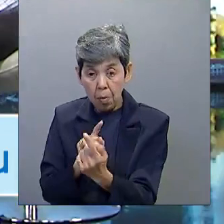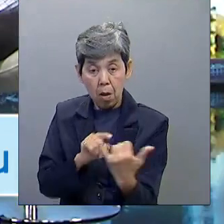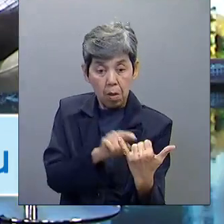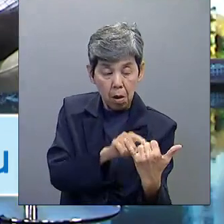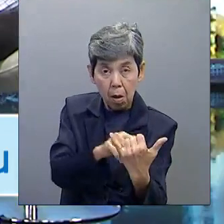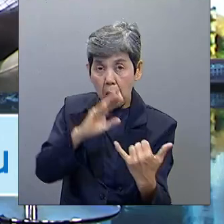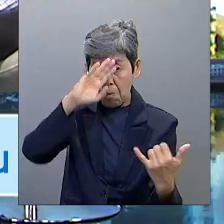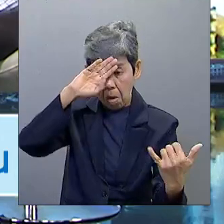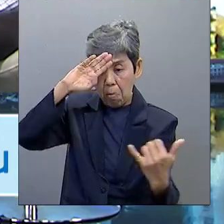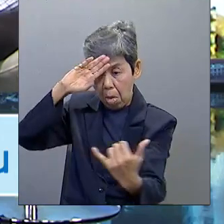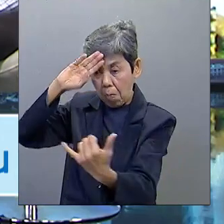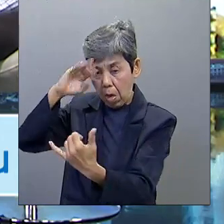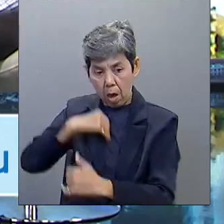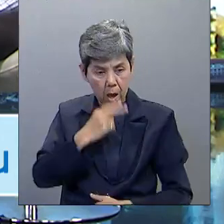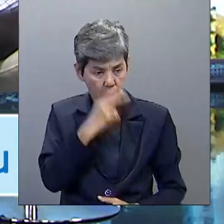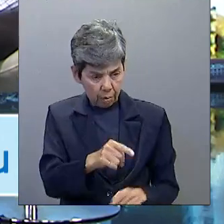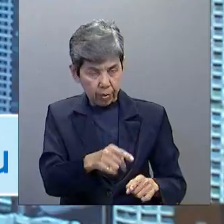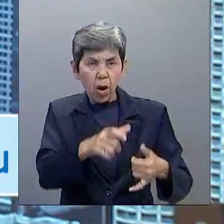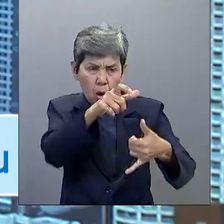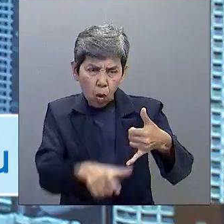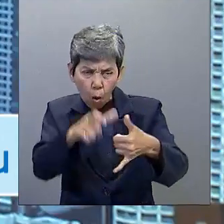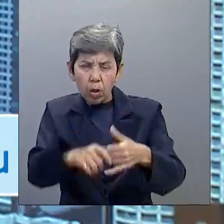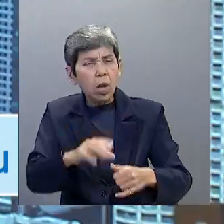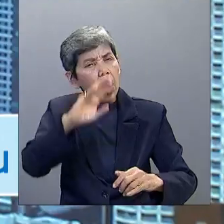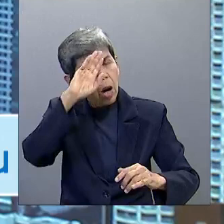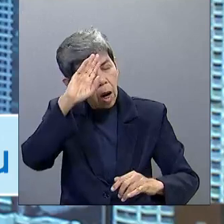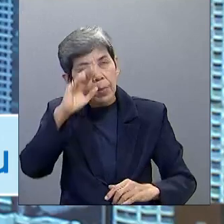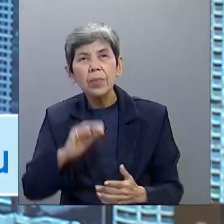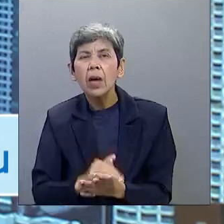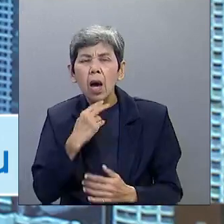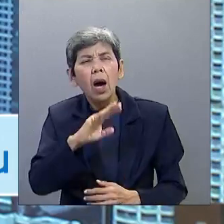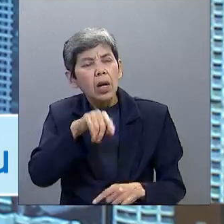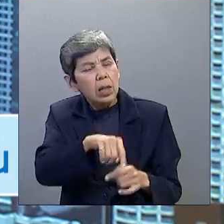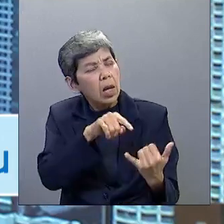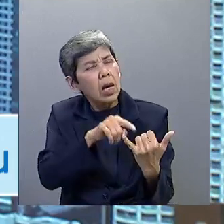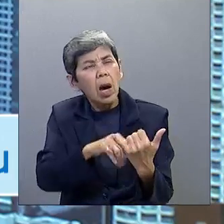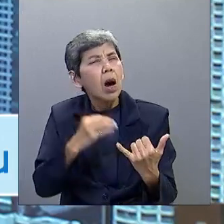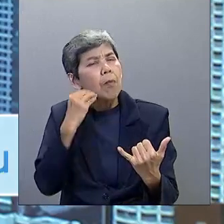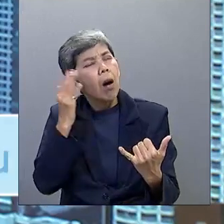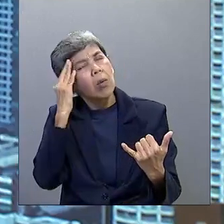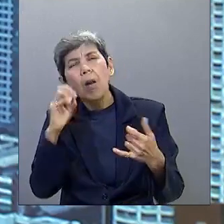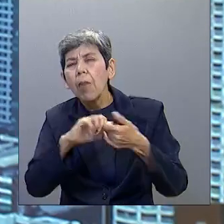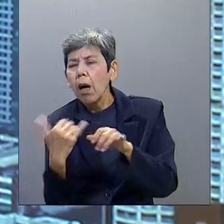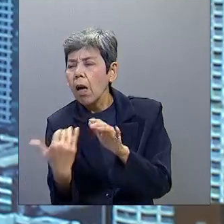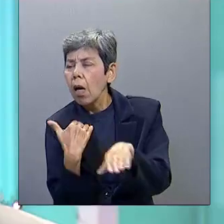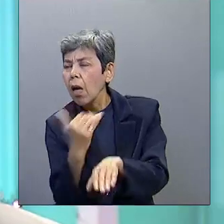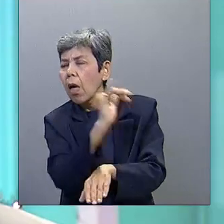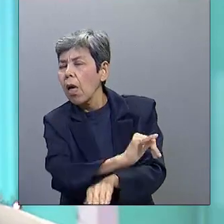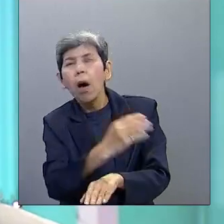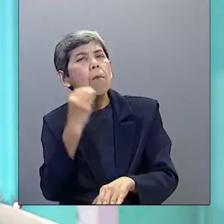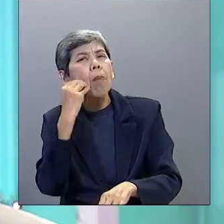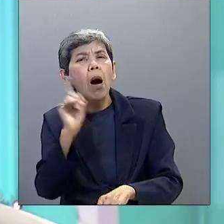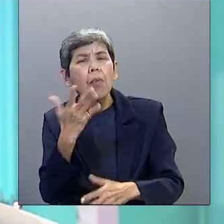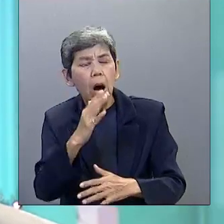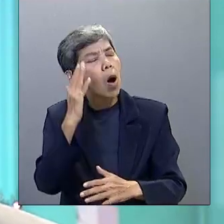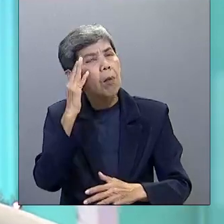จ็บไข้ได้ป่วยคุณหมอเห็นเลยว่าแต่ละท่านเนี่ยมีอาการอย่างไรส่วนใหญ่แล้วพี่ๆคนไร้บ้านมักจะประสบปัญหาอะไรเยอะที่สุดคะ ส่วนใหญ่เนี่ยน่า